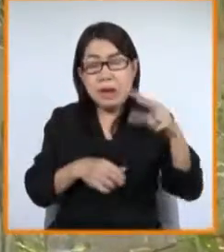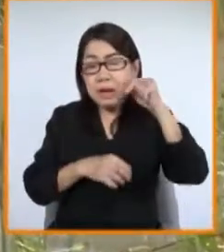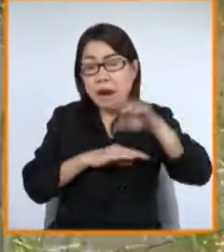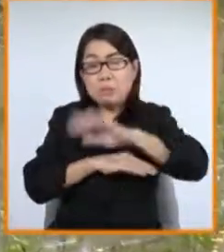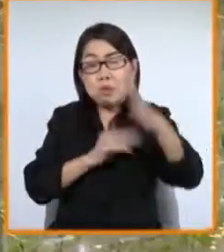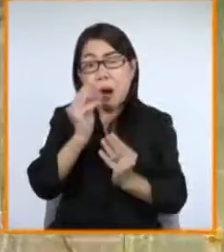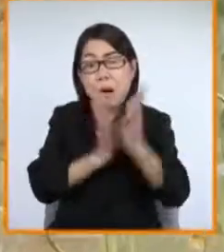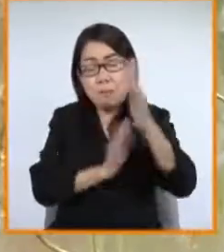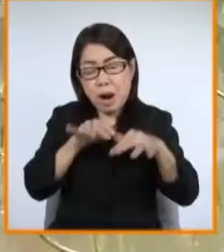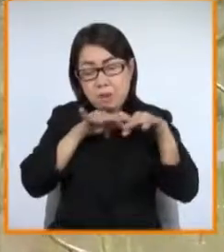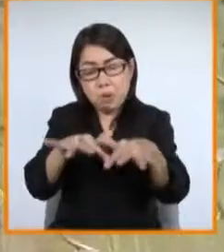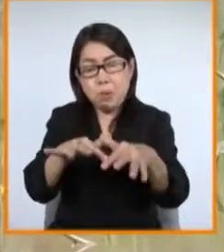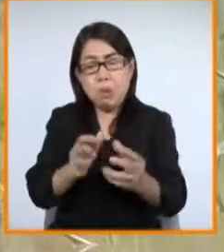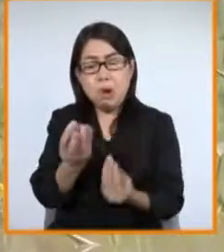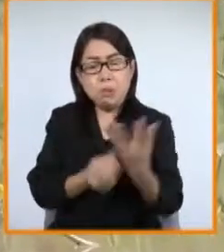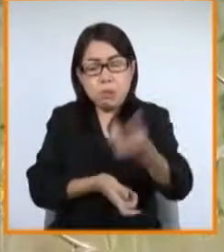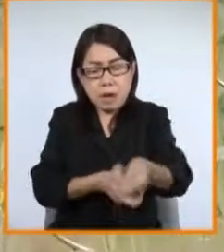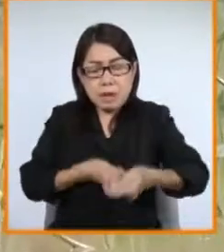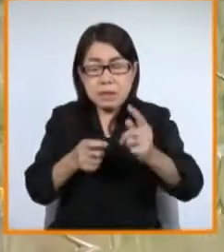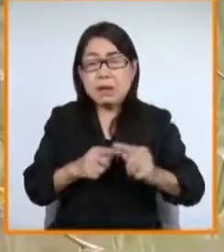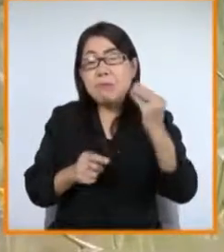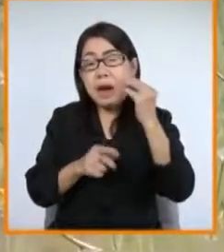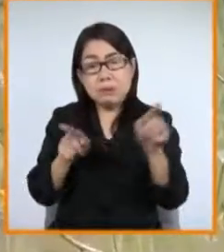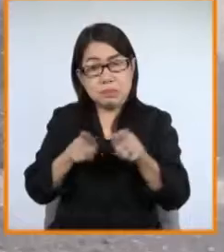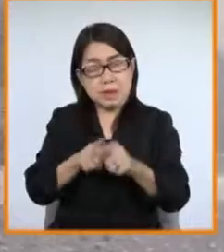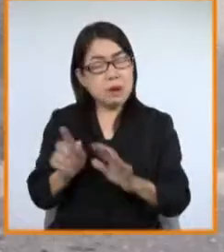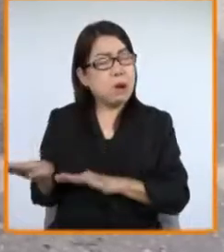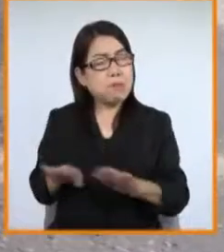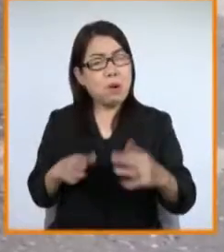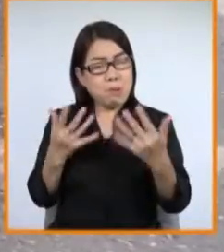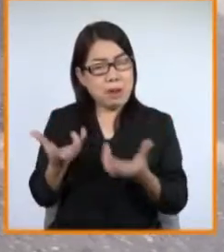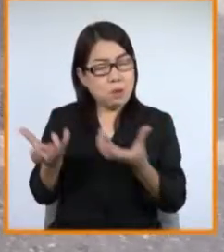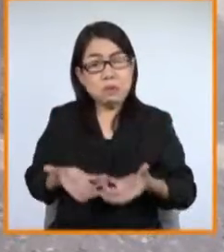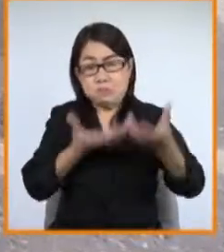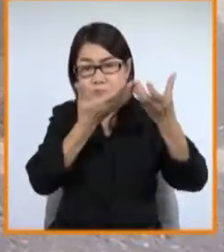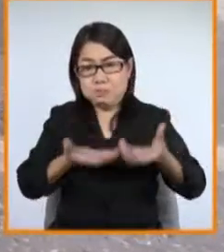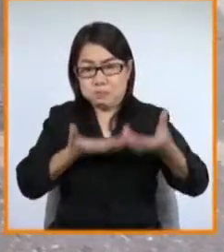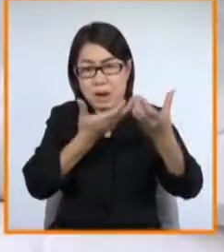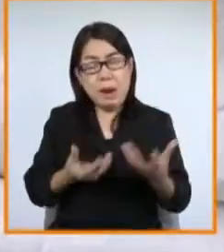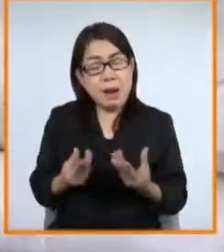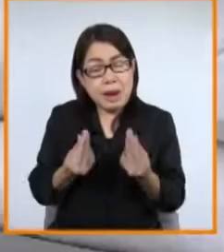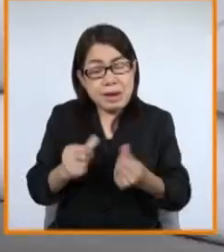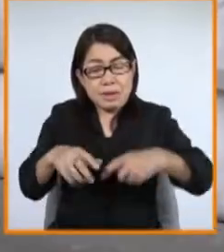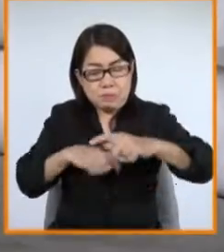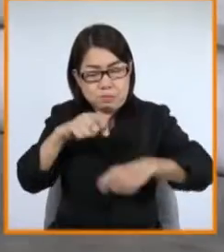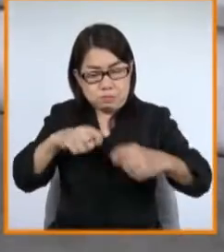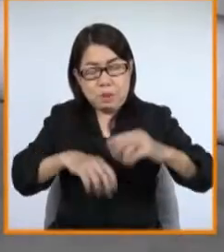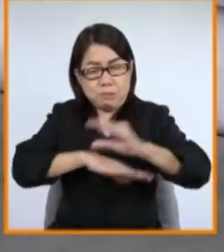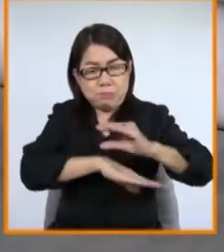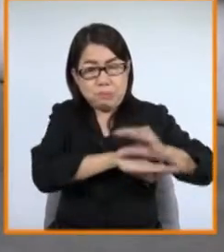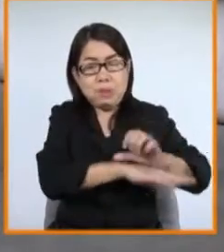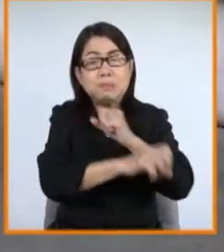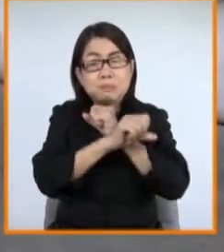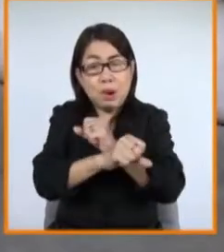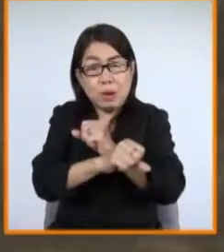มพื้นที่การเกษตรและที่อยู่อาศัยโดยชาวบ้านที่นี่จะเตรียมตัวเก็บของขึ้นที่สูงและเรียงคันกระสอบทรายเพื่อกั้นน้ำทุกครั้งที่มีฝนต